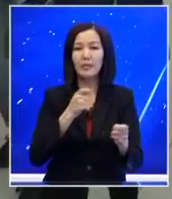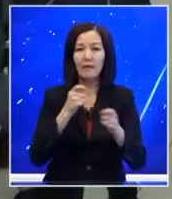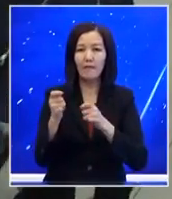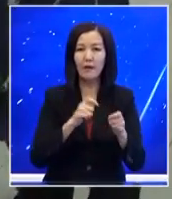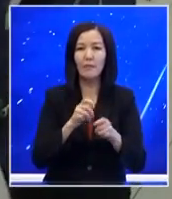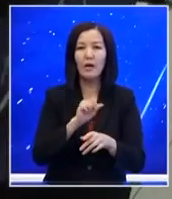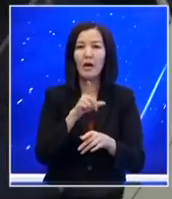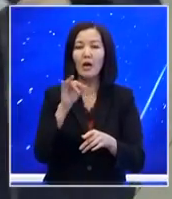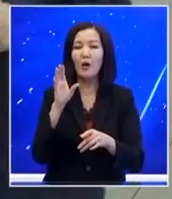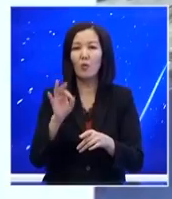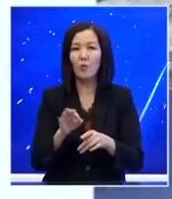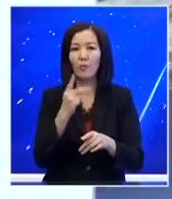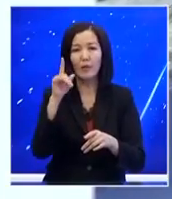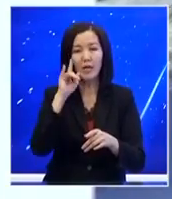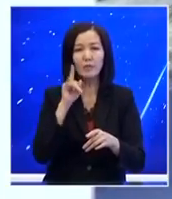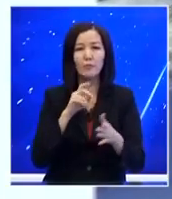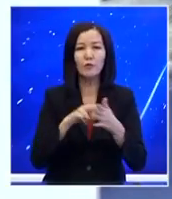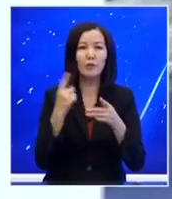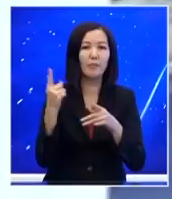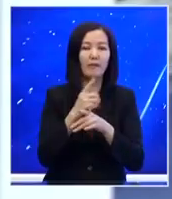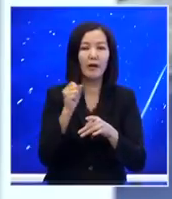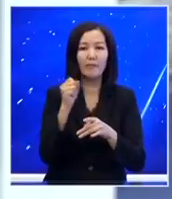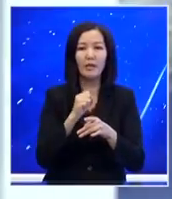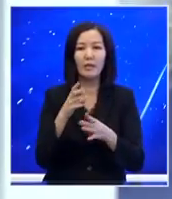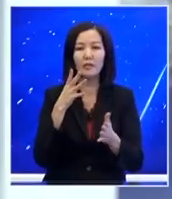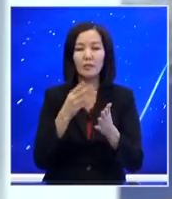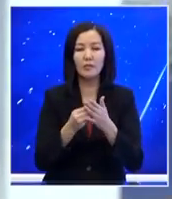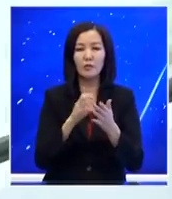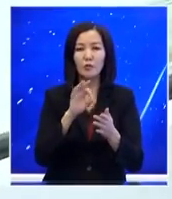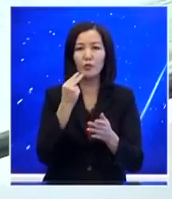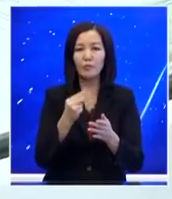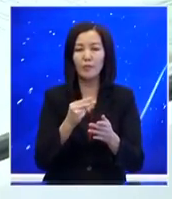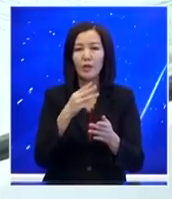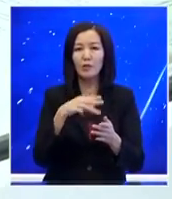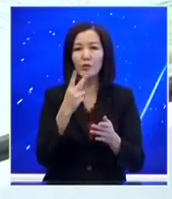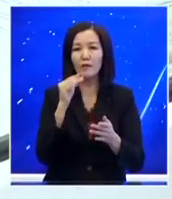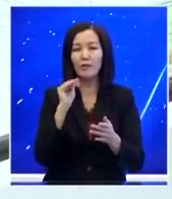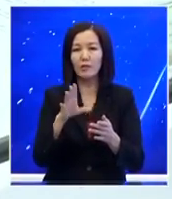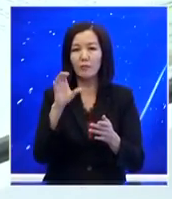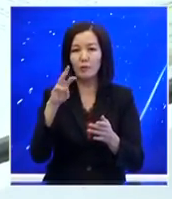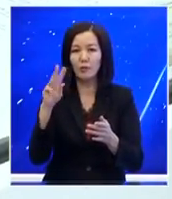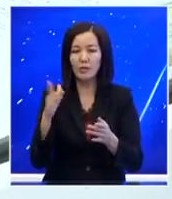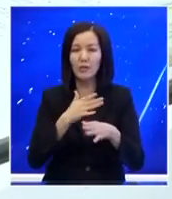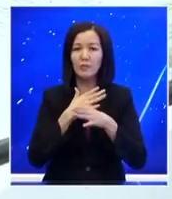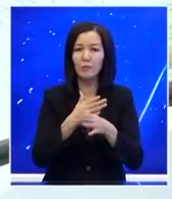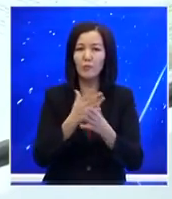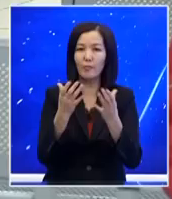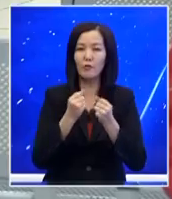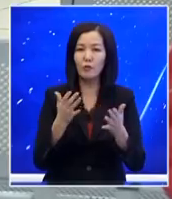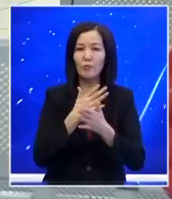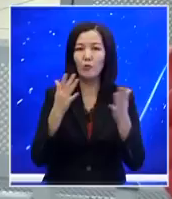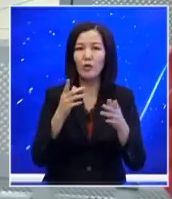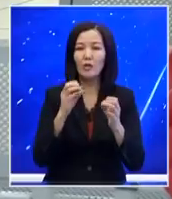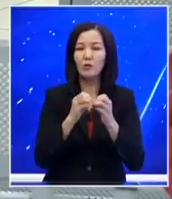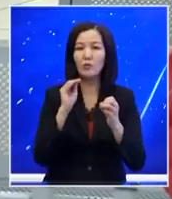директора АО «Казпочта», с 1 апреля социальную выплату в размере 42,5 тысяч тенге посредством ПИПИ-счета уже получили более